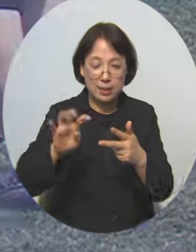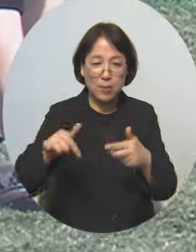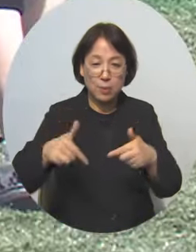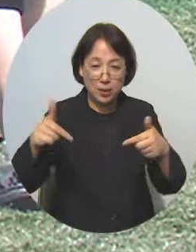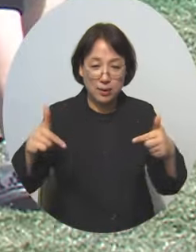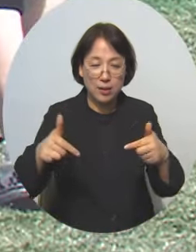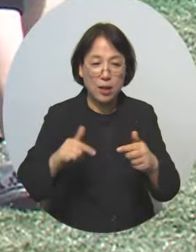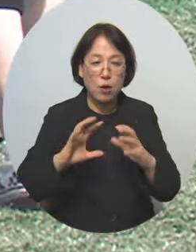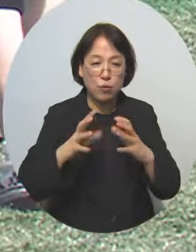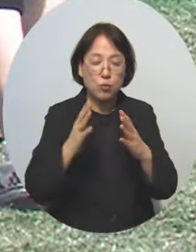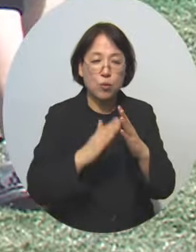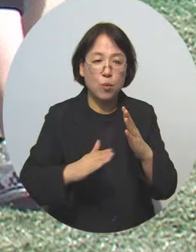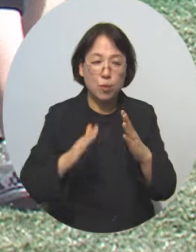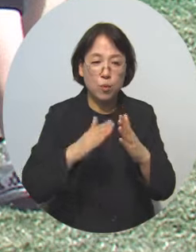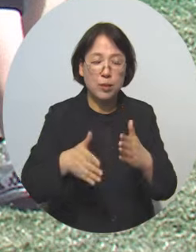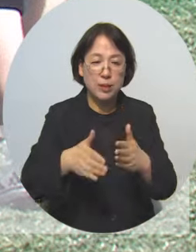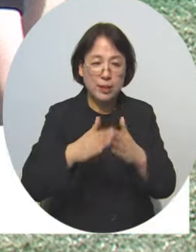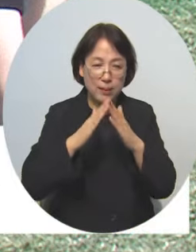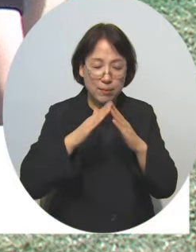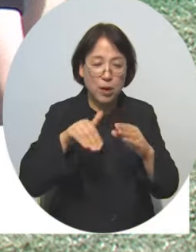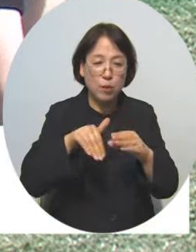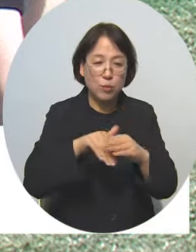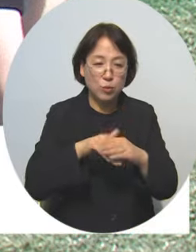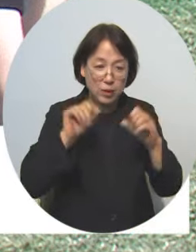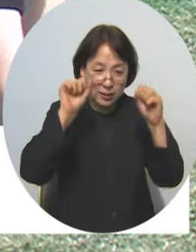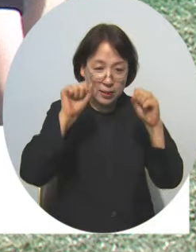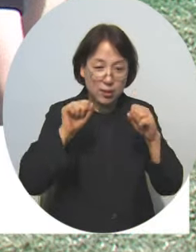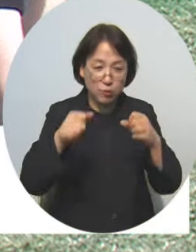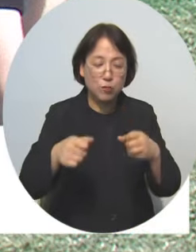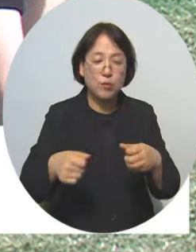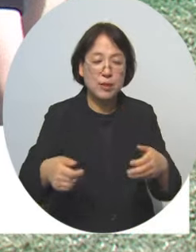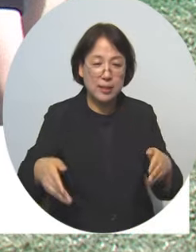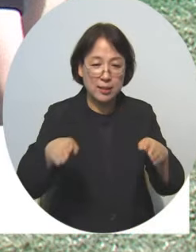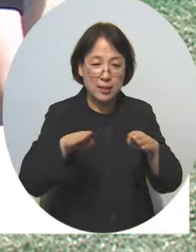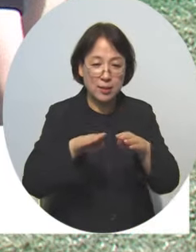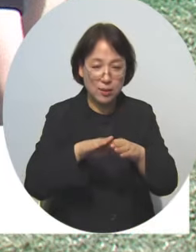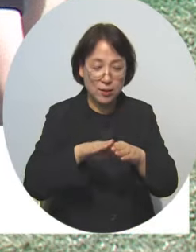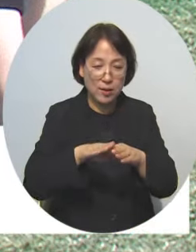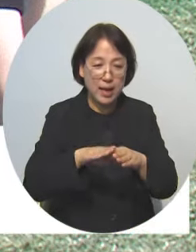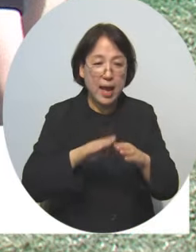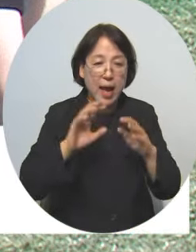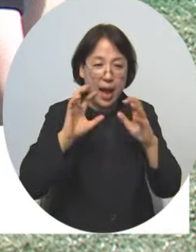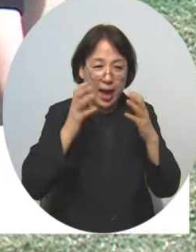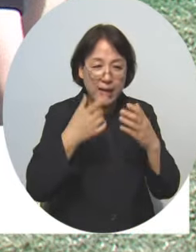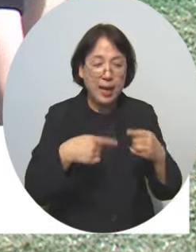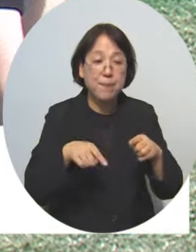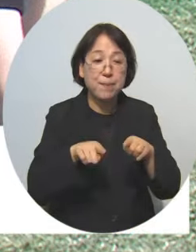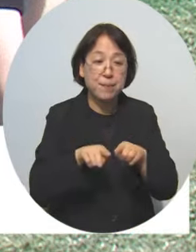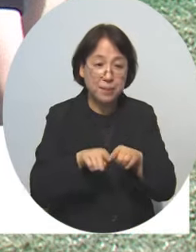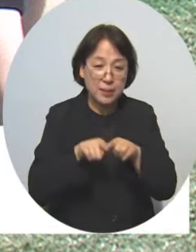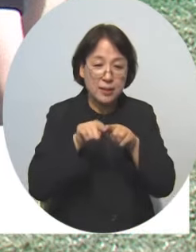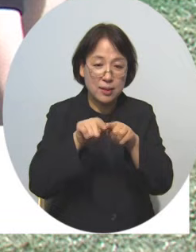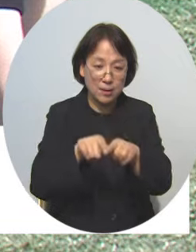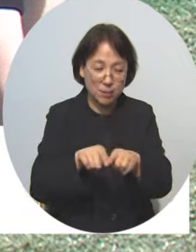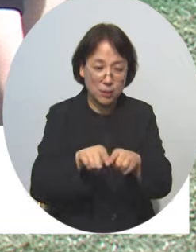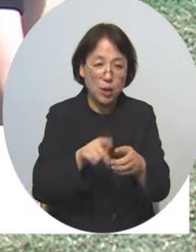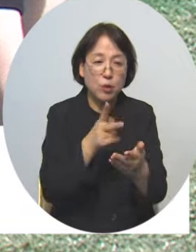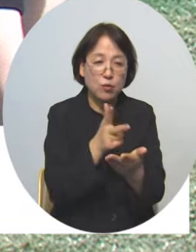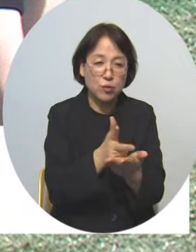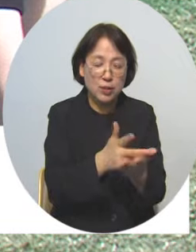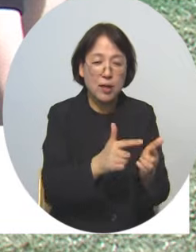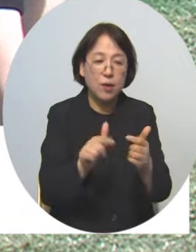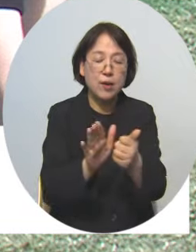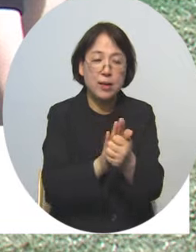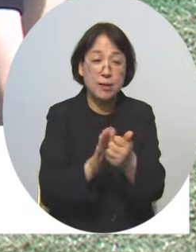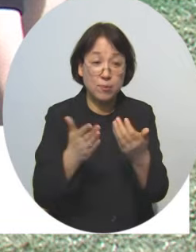국공립 문화체육시설 등에 어린이 패스트트랙을 도입하고 영유아 동반가족 전용 주차구역을 설치하는 등 생활